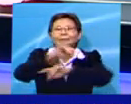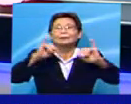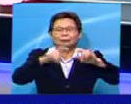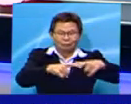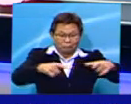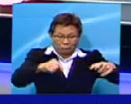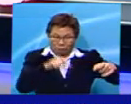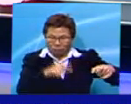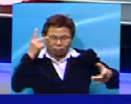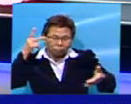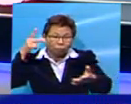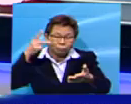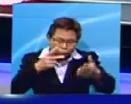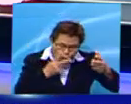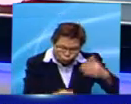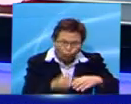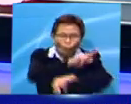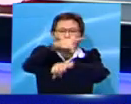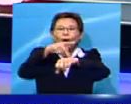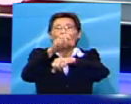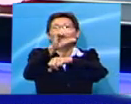Seran itu ditemui di Pulau